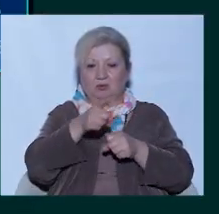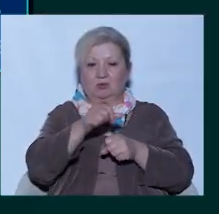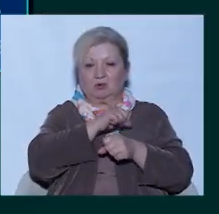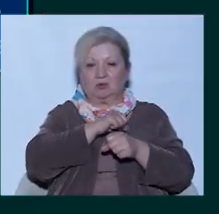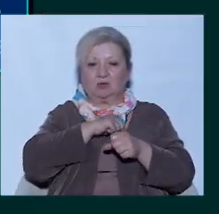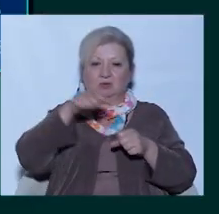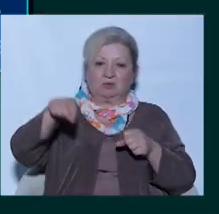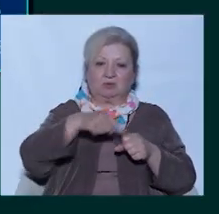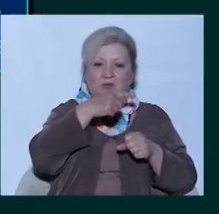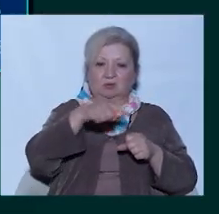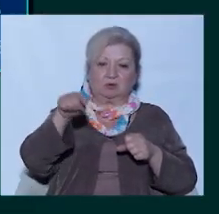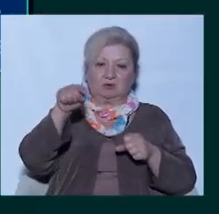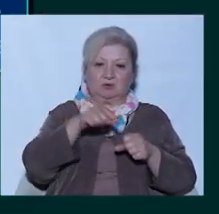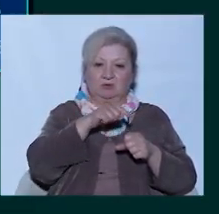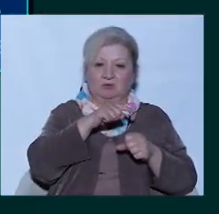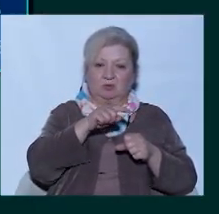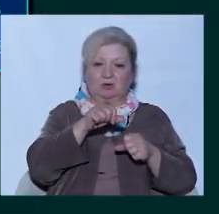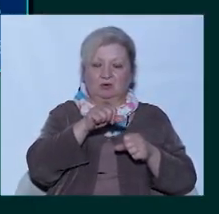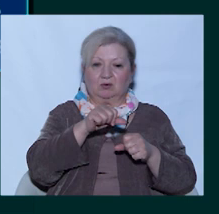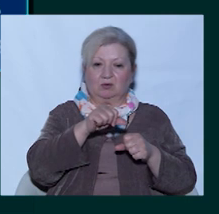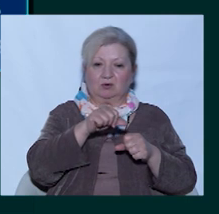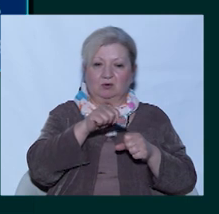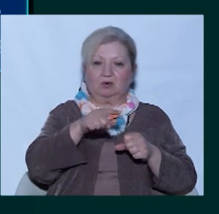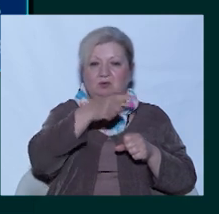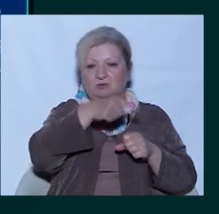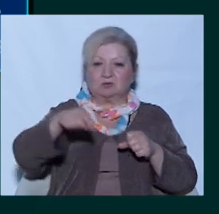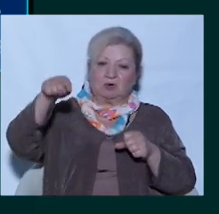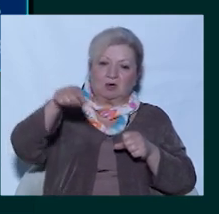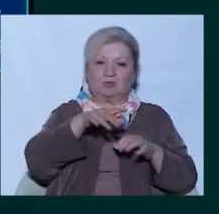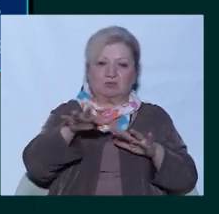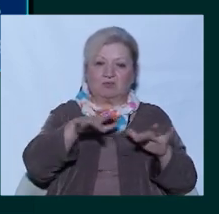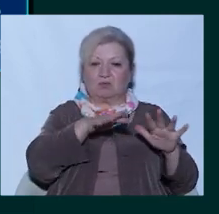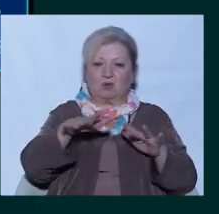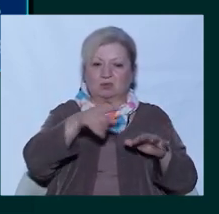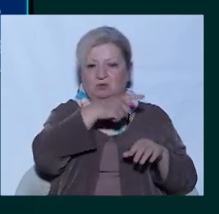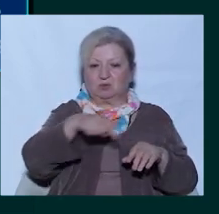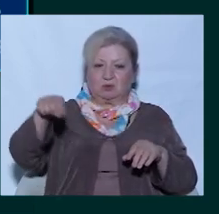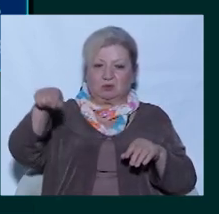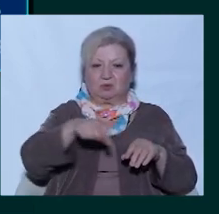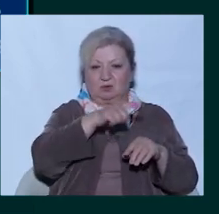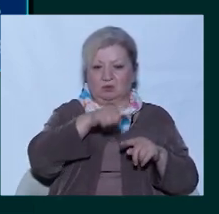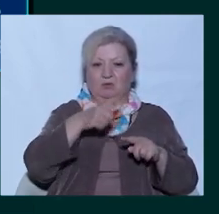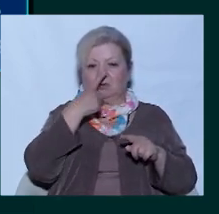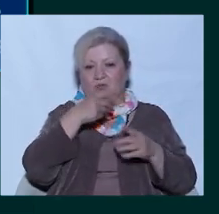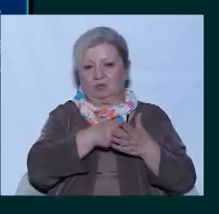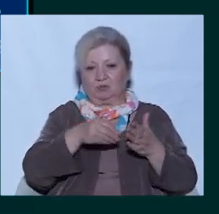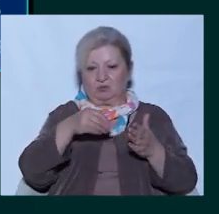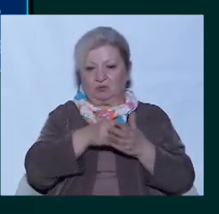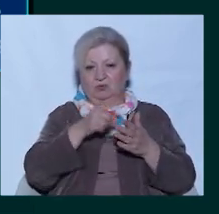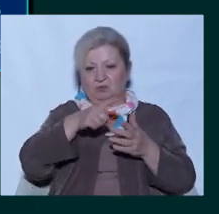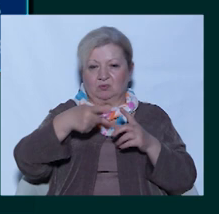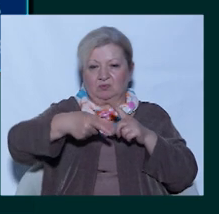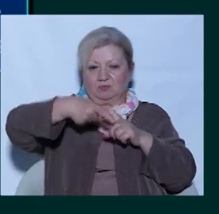კინეტიკურ ენერგიაში გადაიზარდა და წავიდა რხევითი მოძრაობა. აი ახლა ისევ პოტენციურია, იმიტომ რომ შეიკუმშა